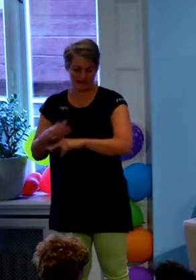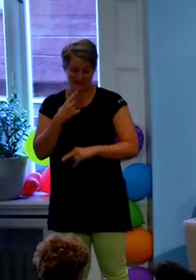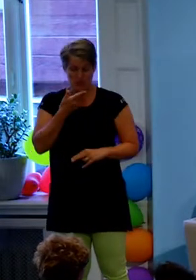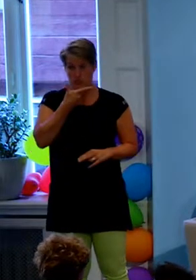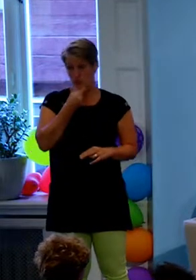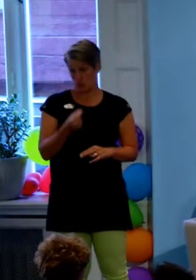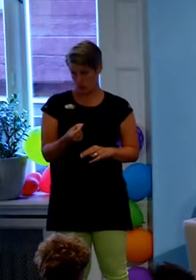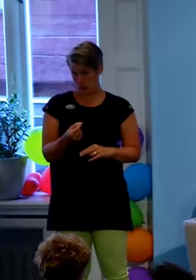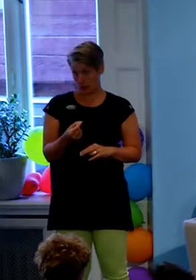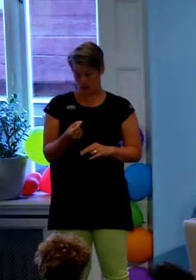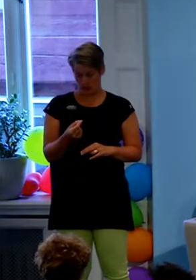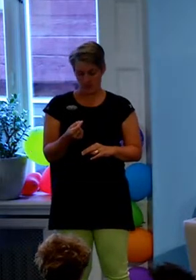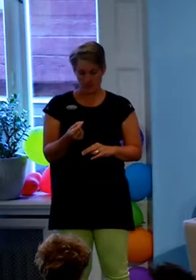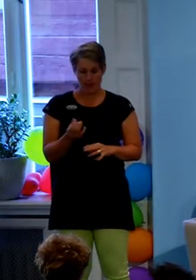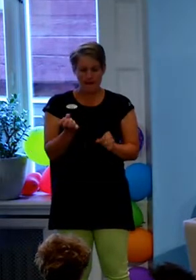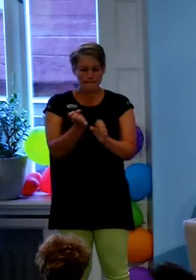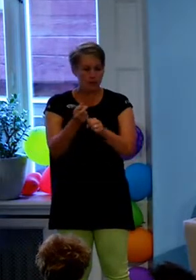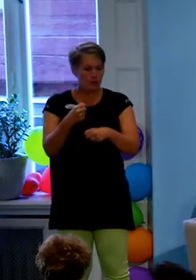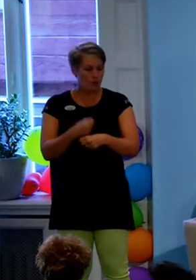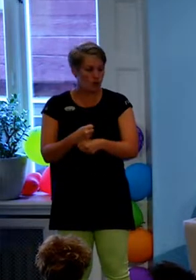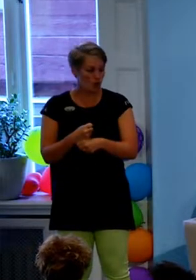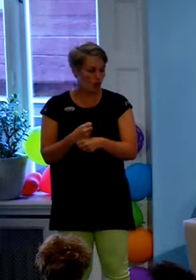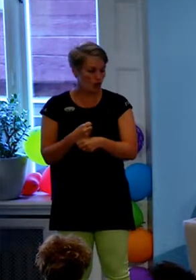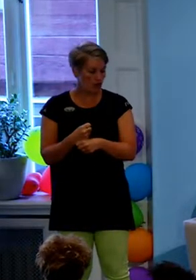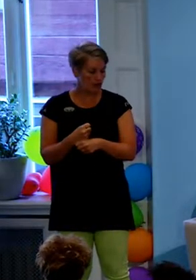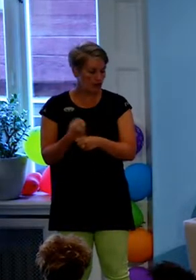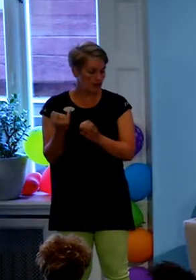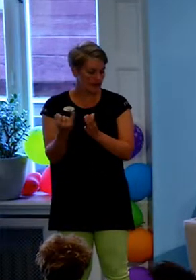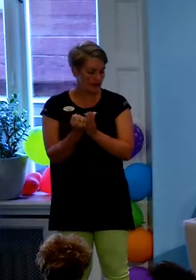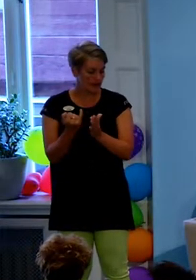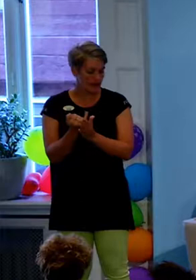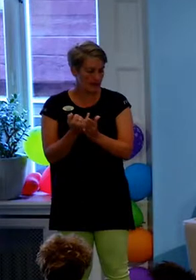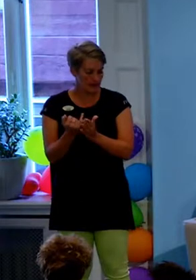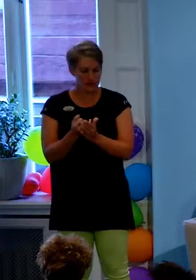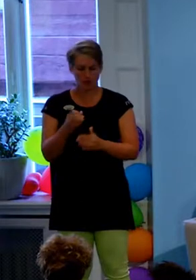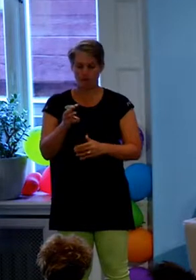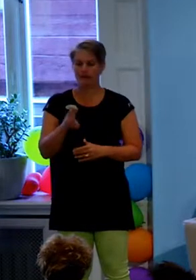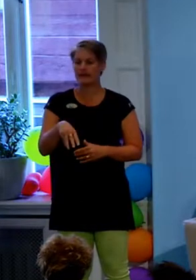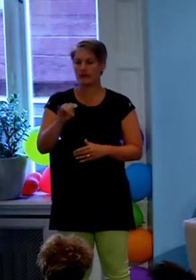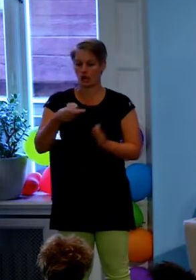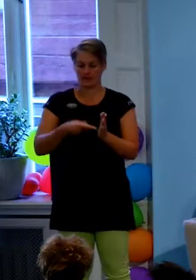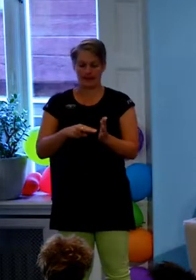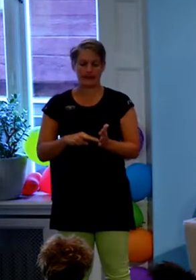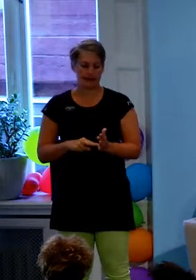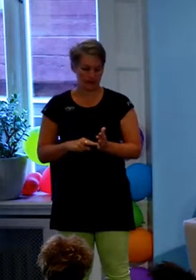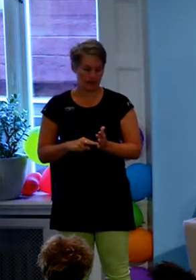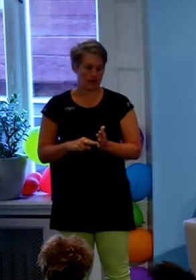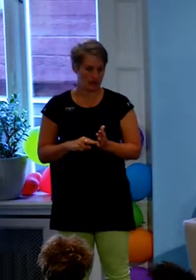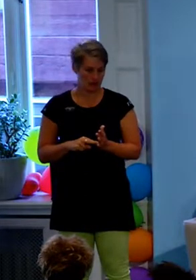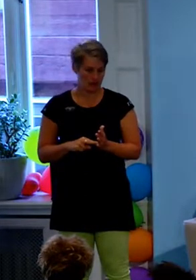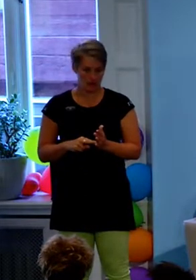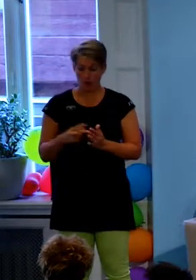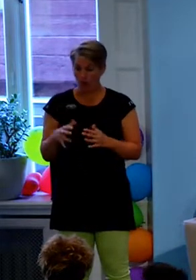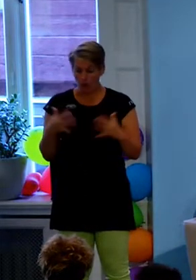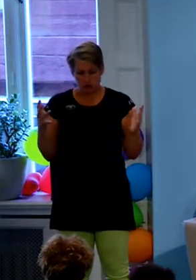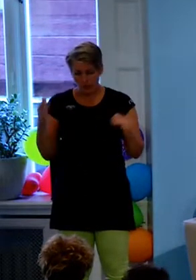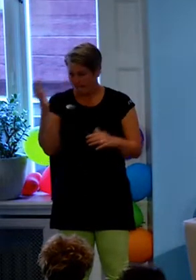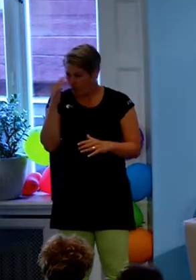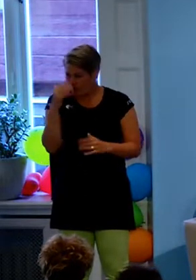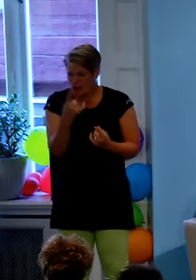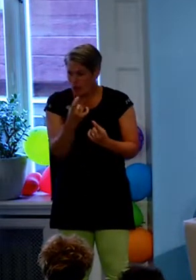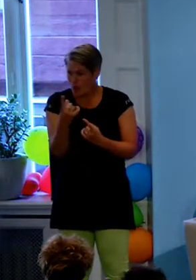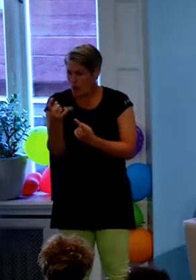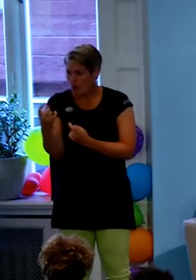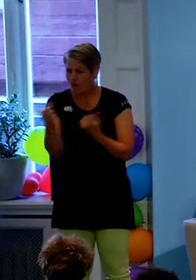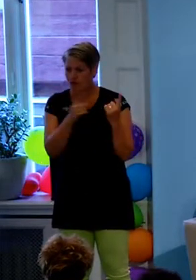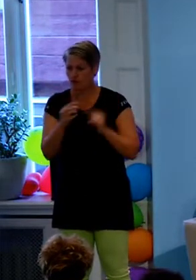det var ett bolag inom cleantech, miljöteknik som jag hade enorma problem att attrahera. Det